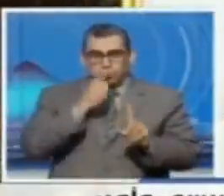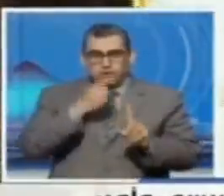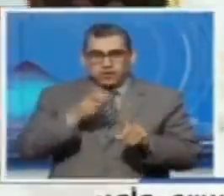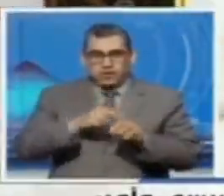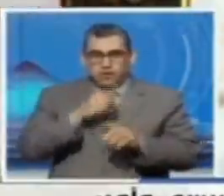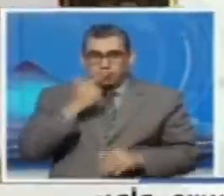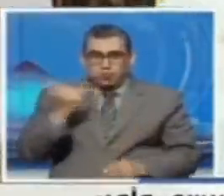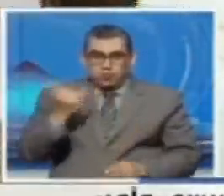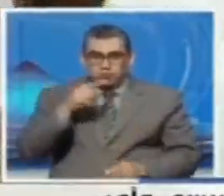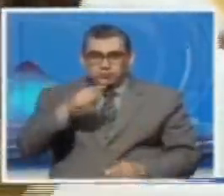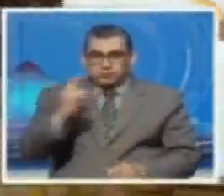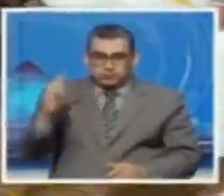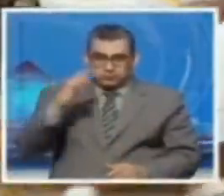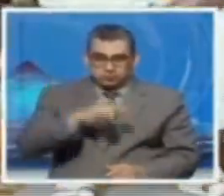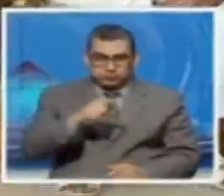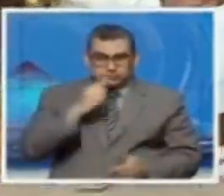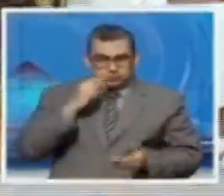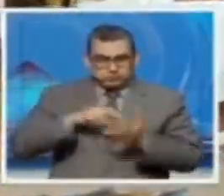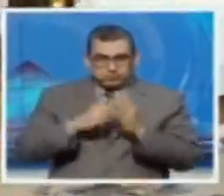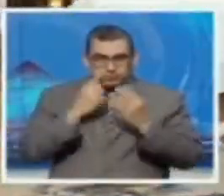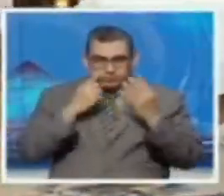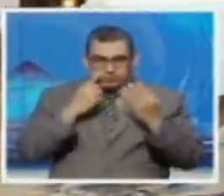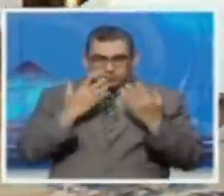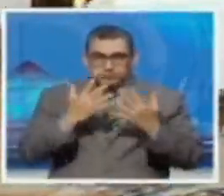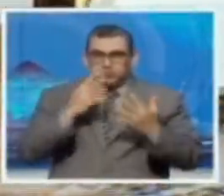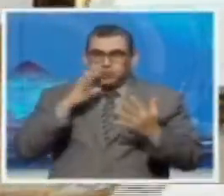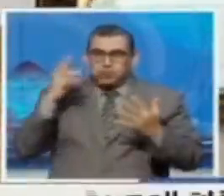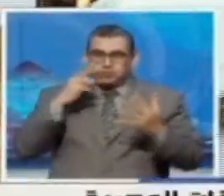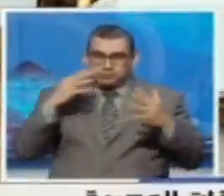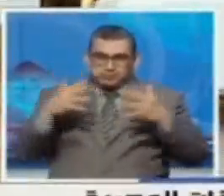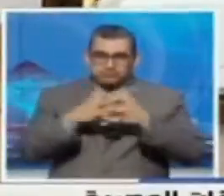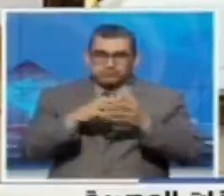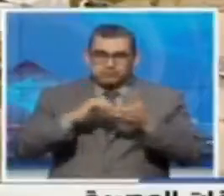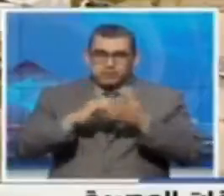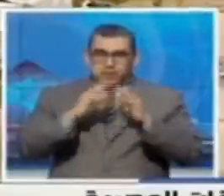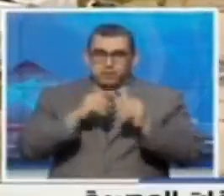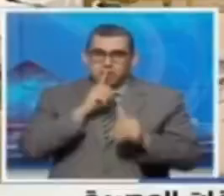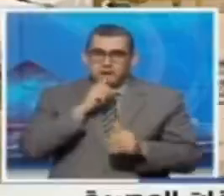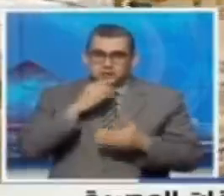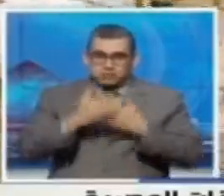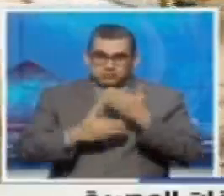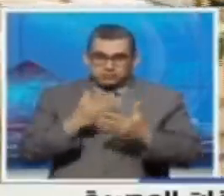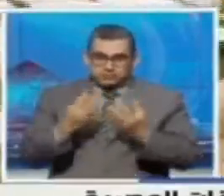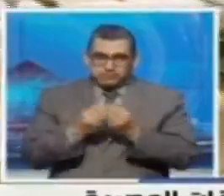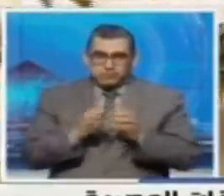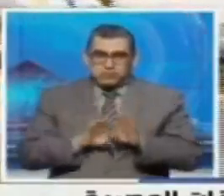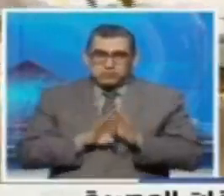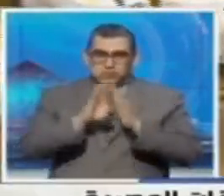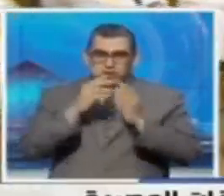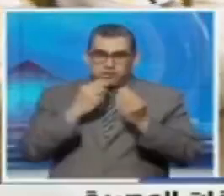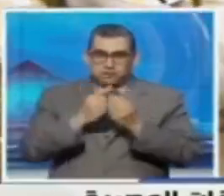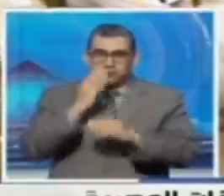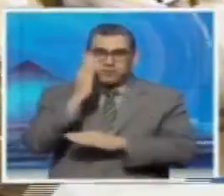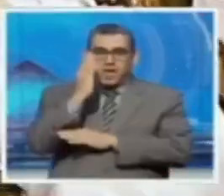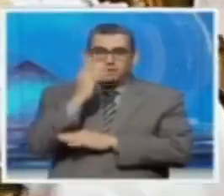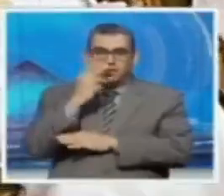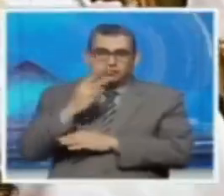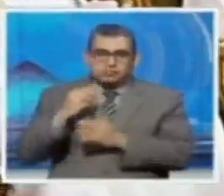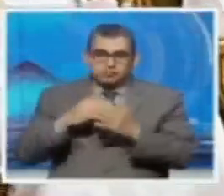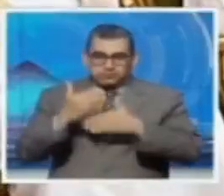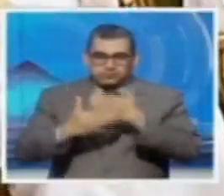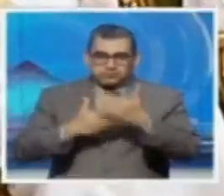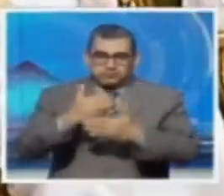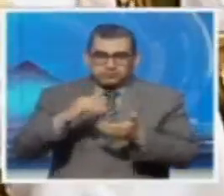أن هذه الزيارة تجسد ما تشهده العلاقات المصرية القطرية من تقدم وترسخ لمسار تطوير